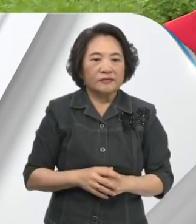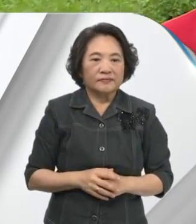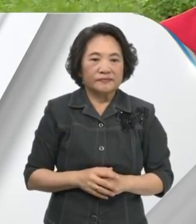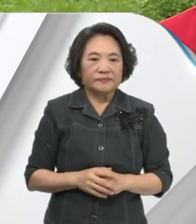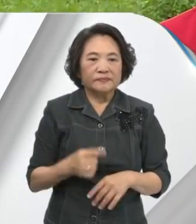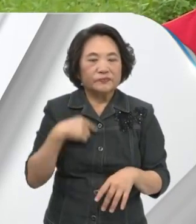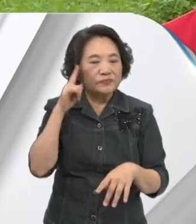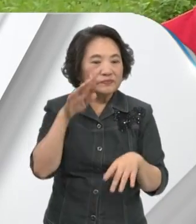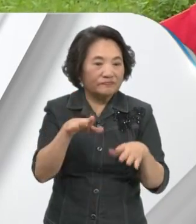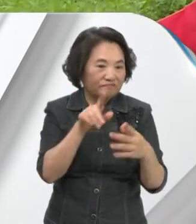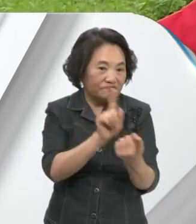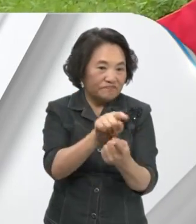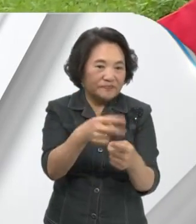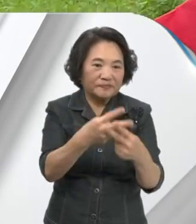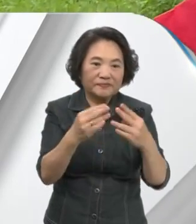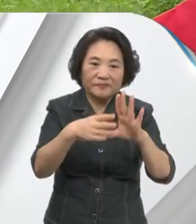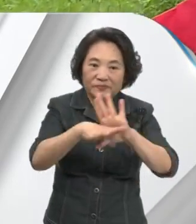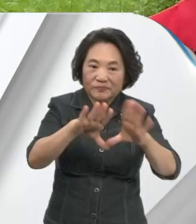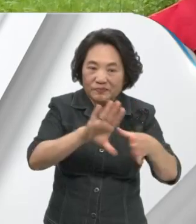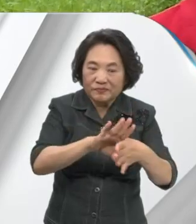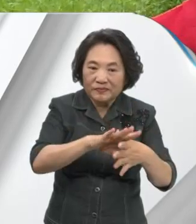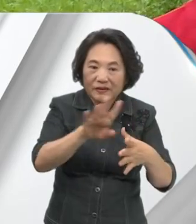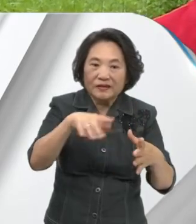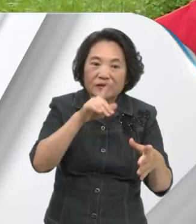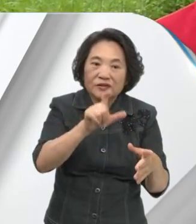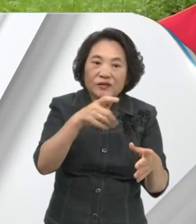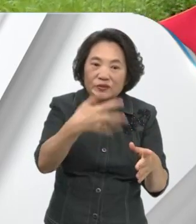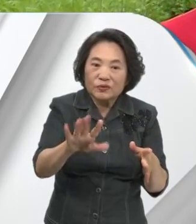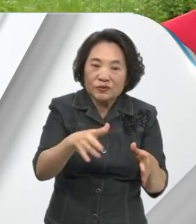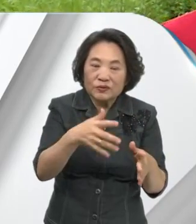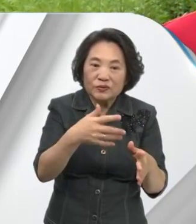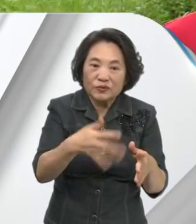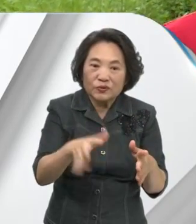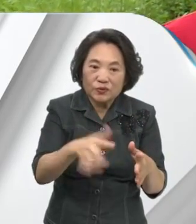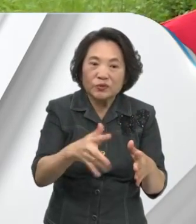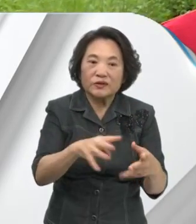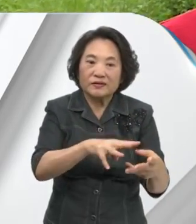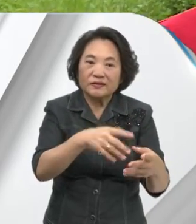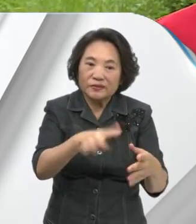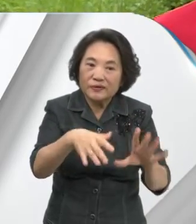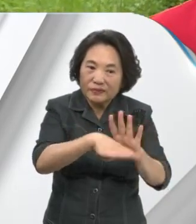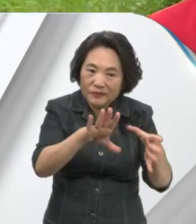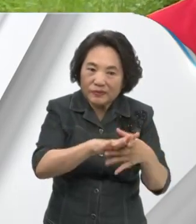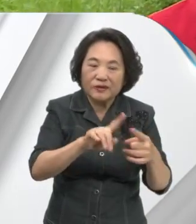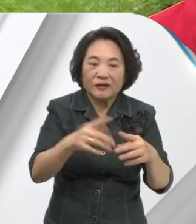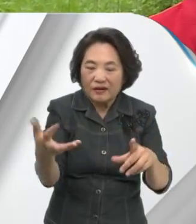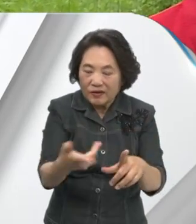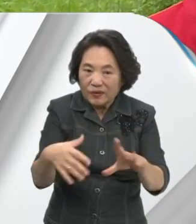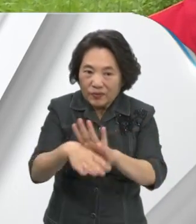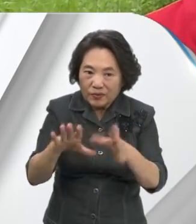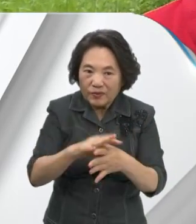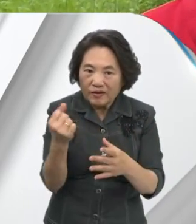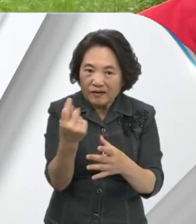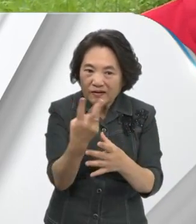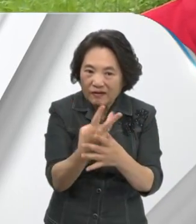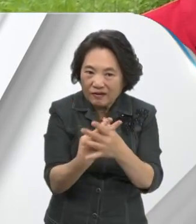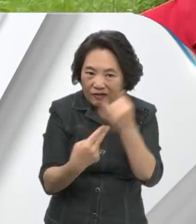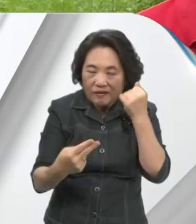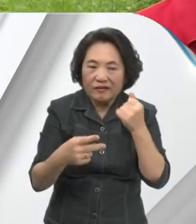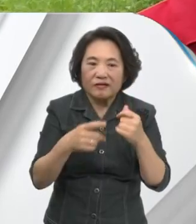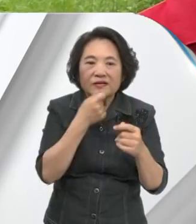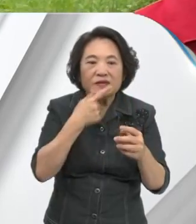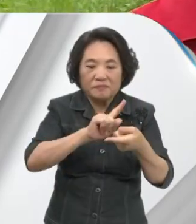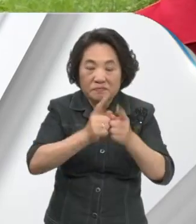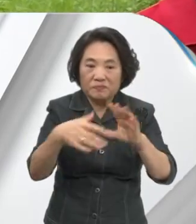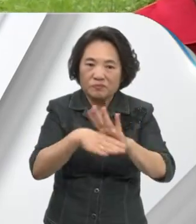种客家文化当中嘅水郊文化，落了个笔筒嘅文化，结合起来，了张系一张完整嘅文